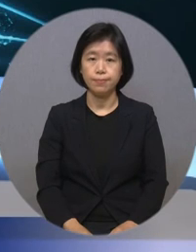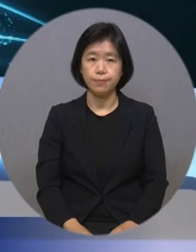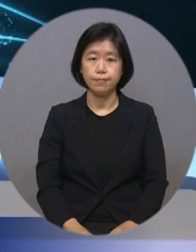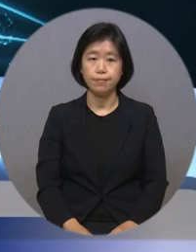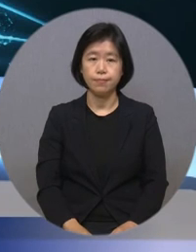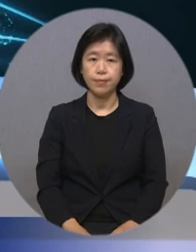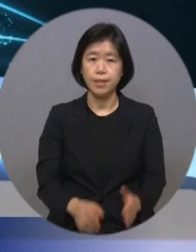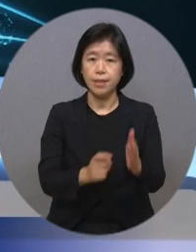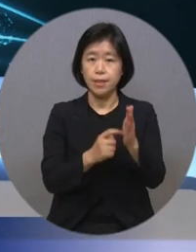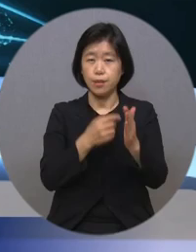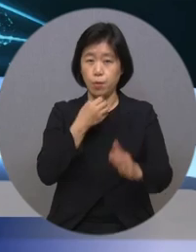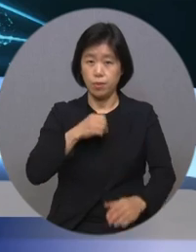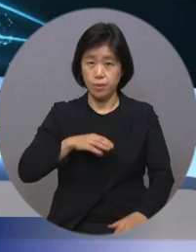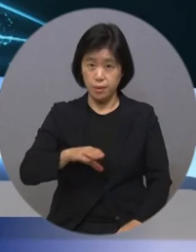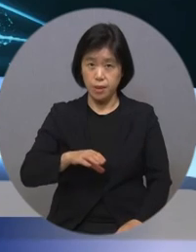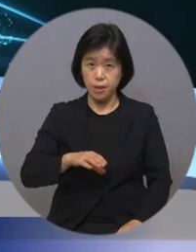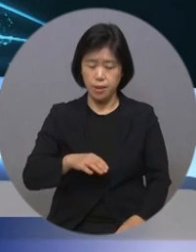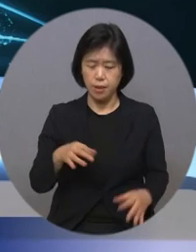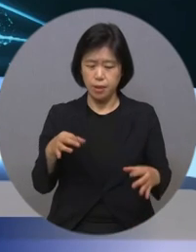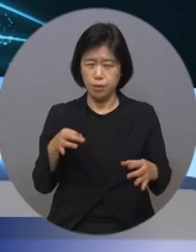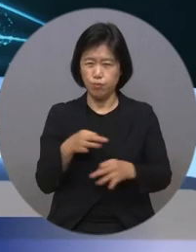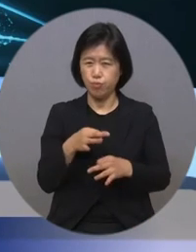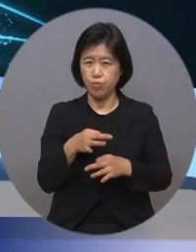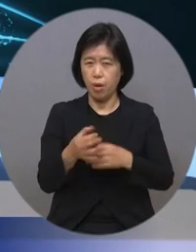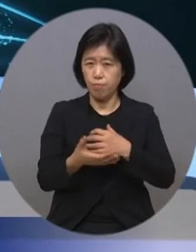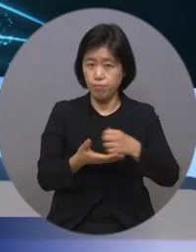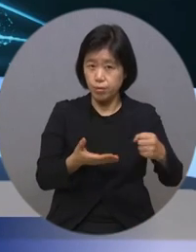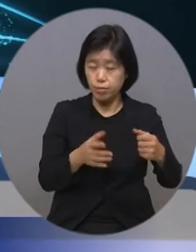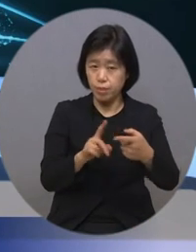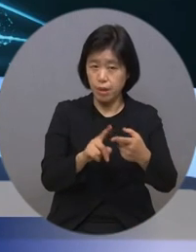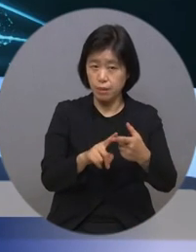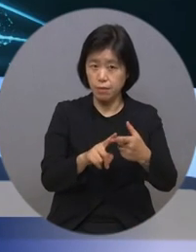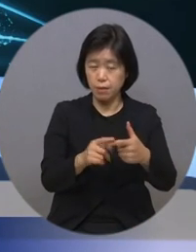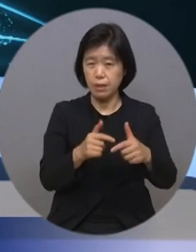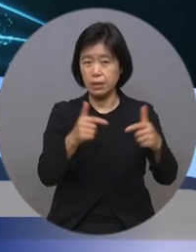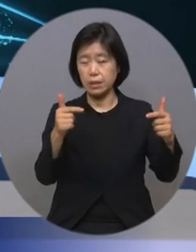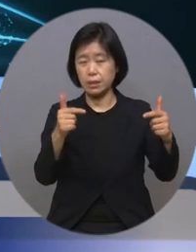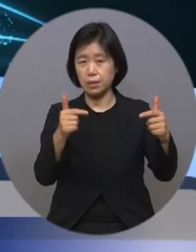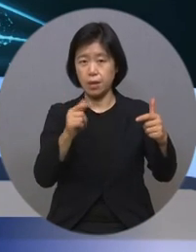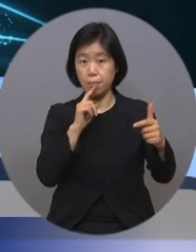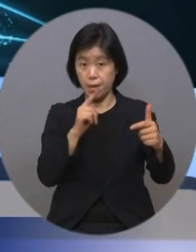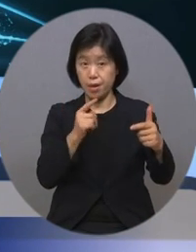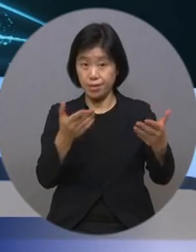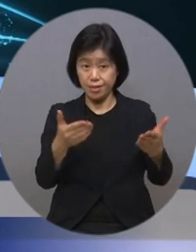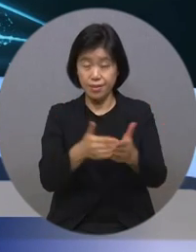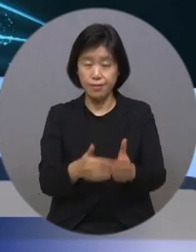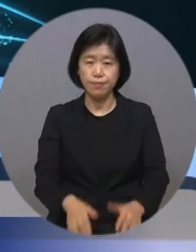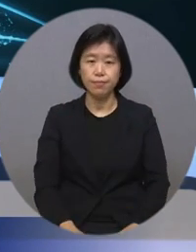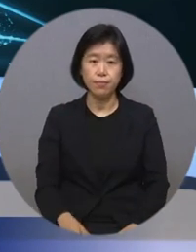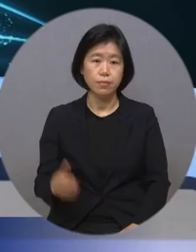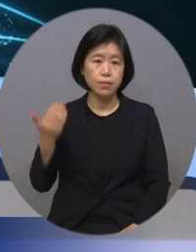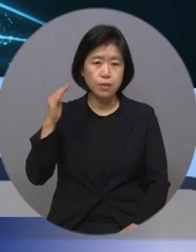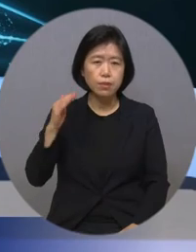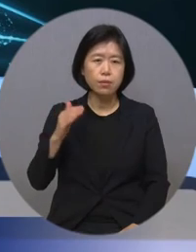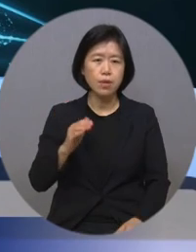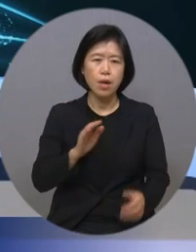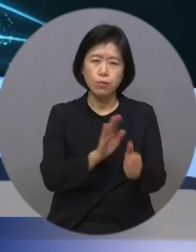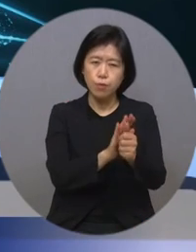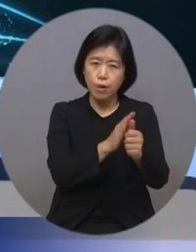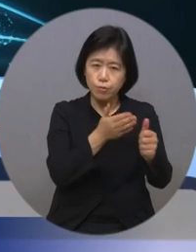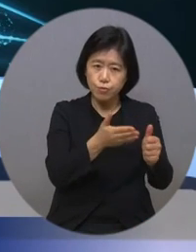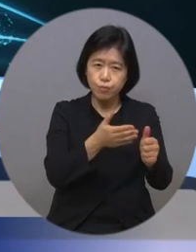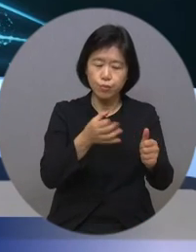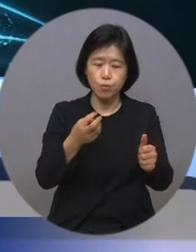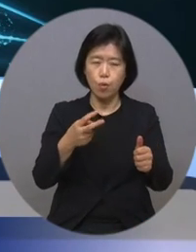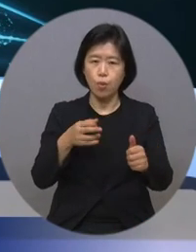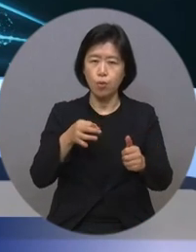앞서 긴급복지지원 부정수급 적발 건수가 크게 증가했다는 소식 전해드렸는데요. 최근 지원 건수와 금액이